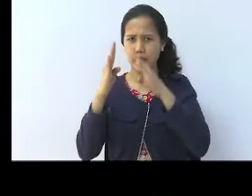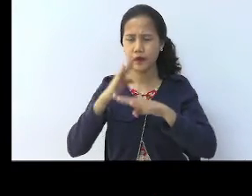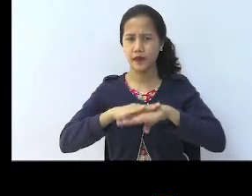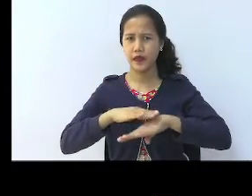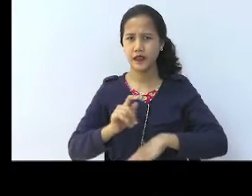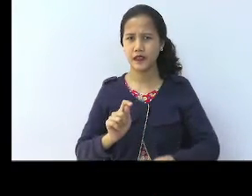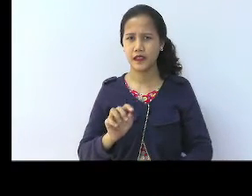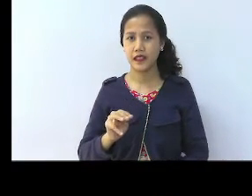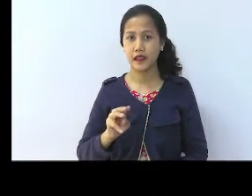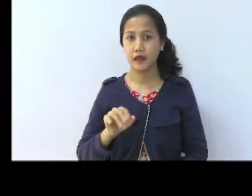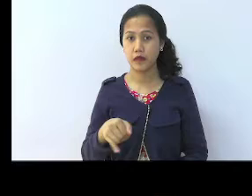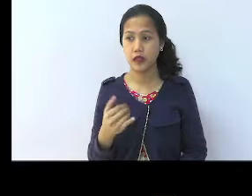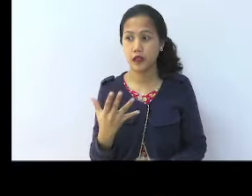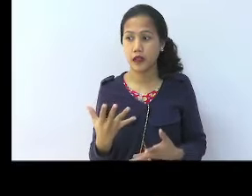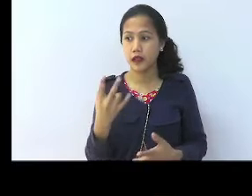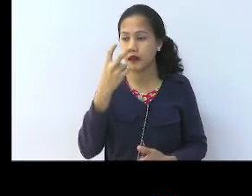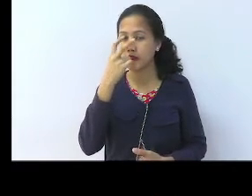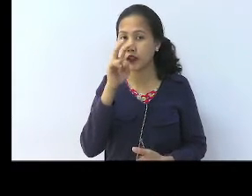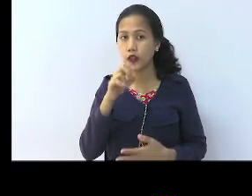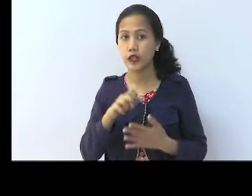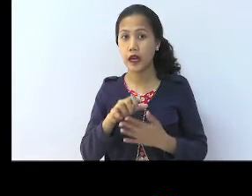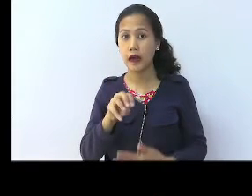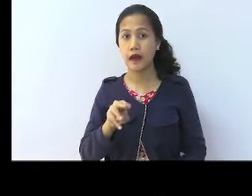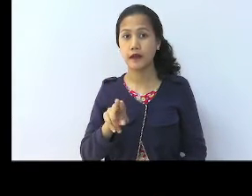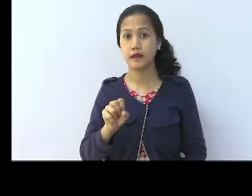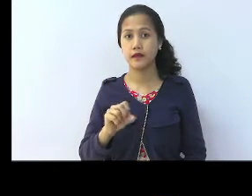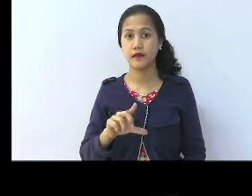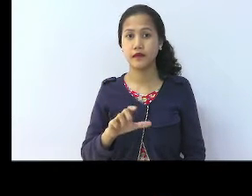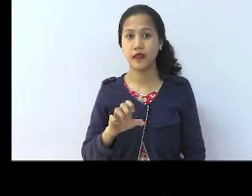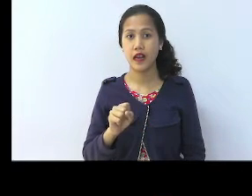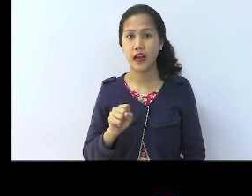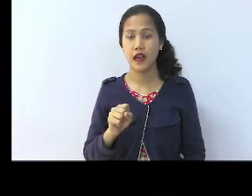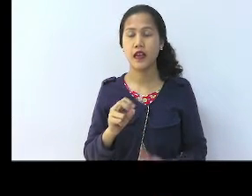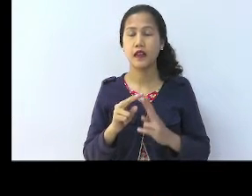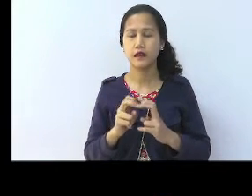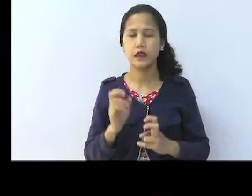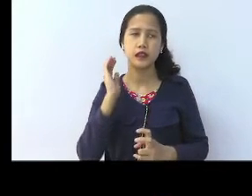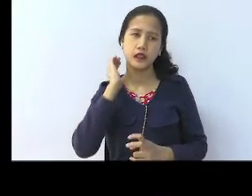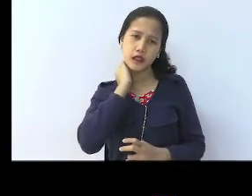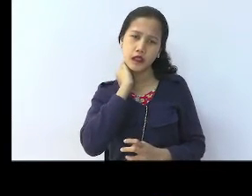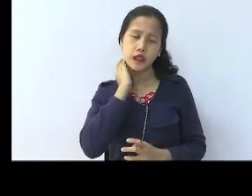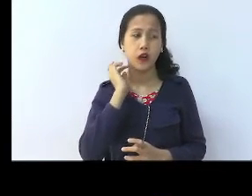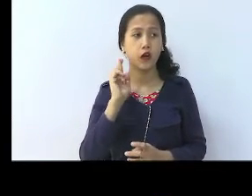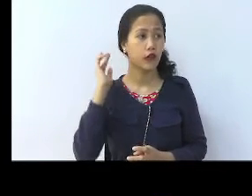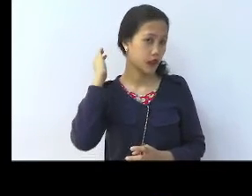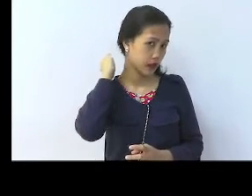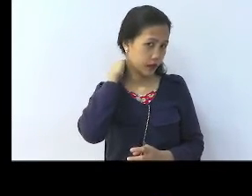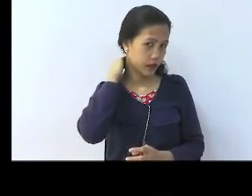mga muscles ng ating panga. Mga involved din kapag tayo ay merong